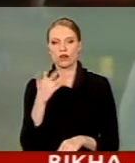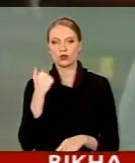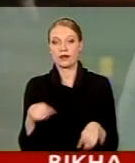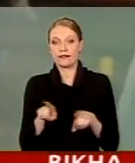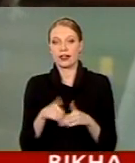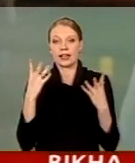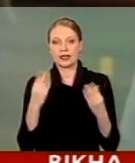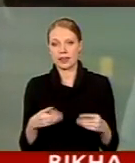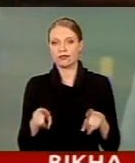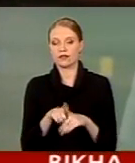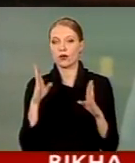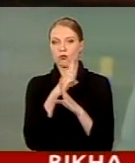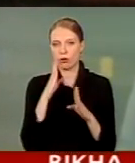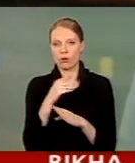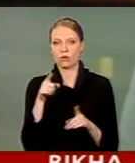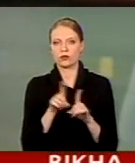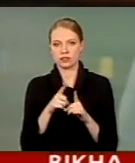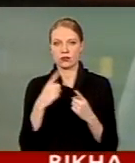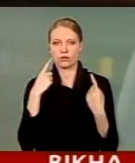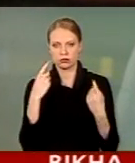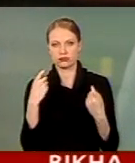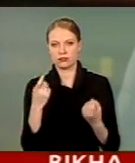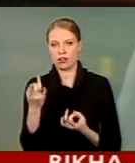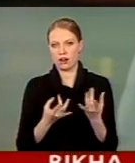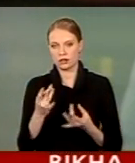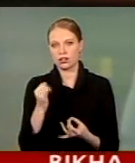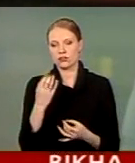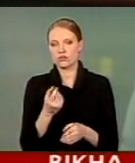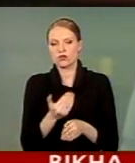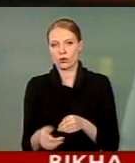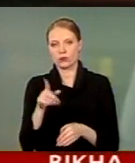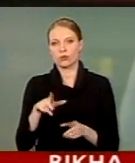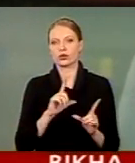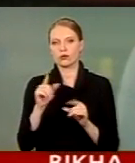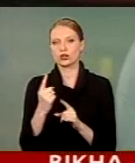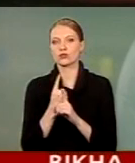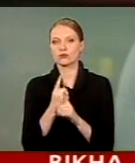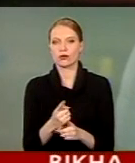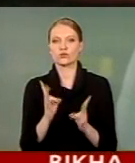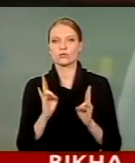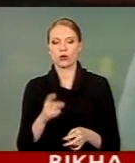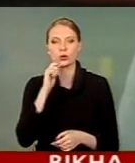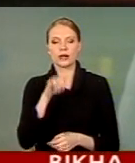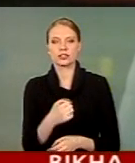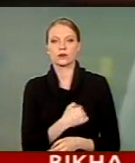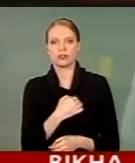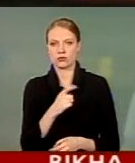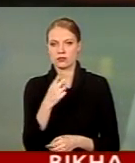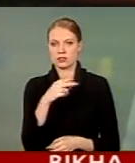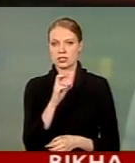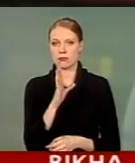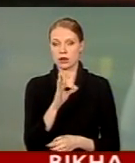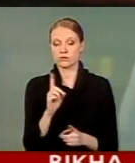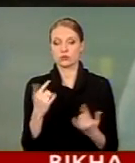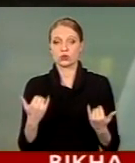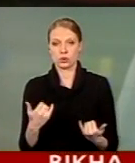такий день, в таку погоду над тобою шумить армада артилерії, і ще й згодом ти потім їдеш супроводжувати пораненого українського військового з Дебальцевого.